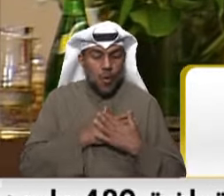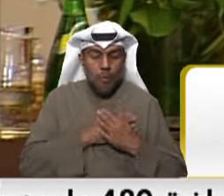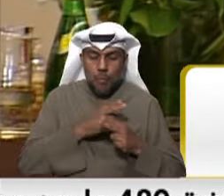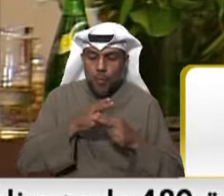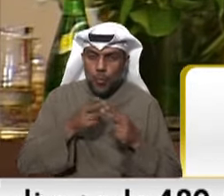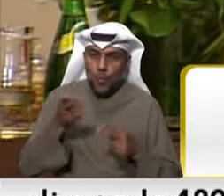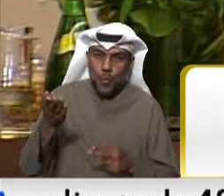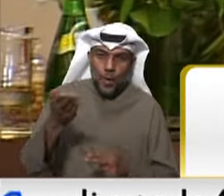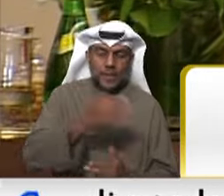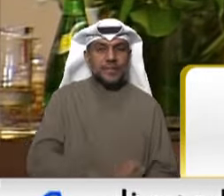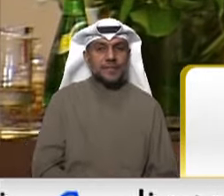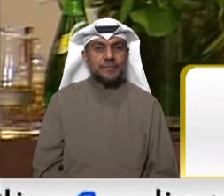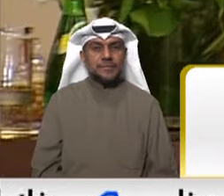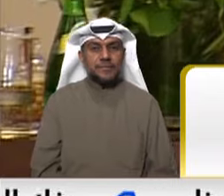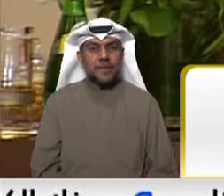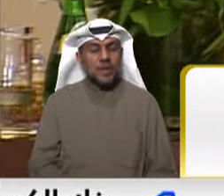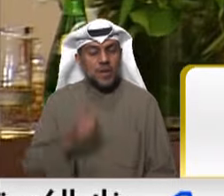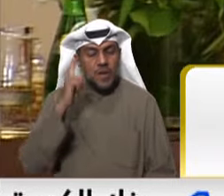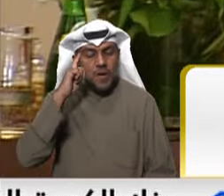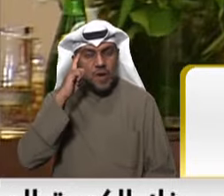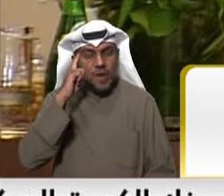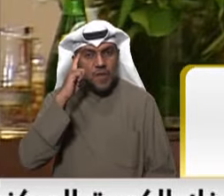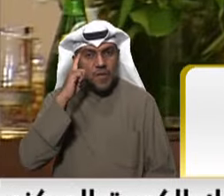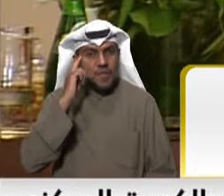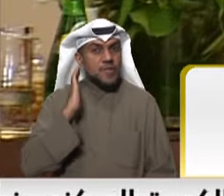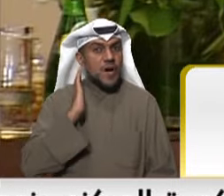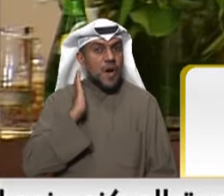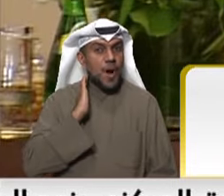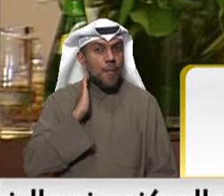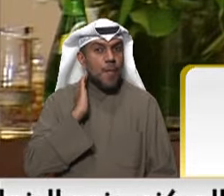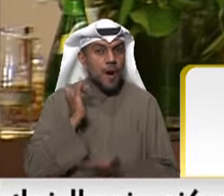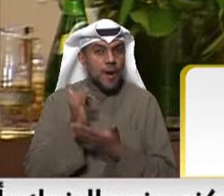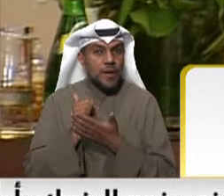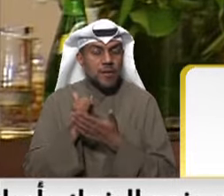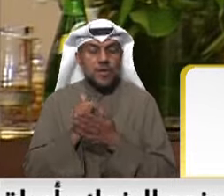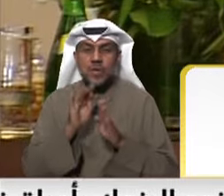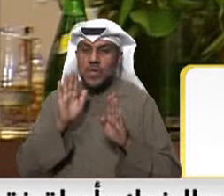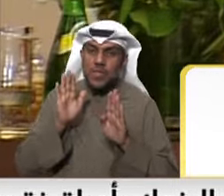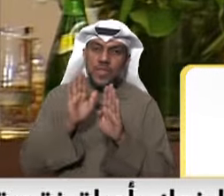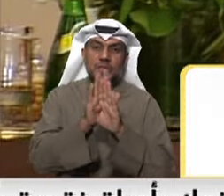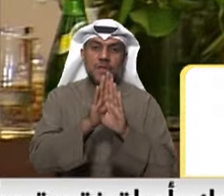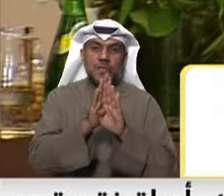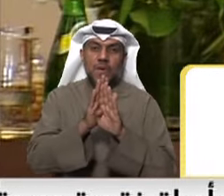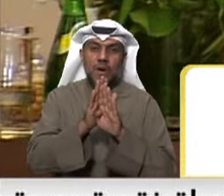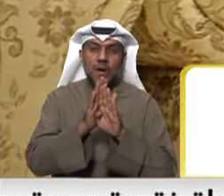الذين ارتضوا حمل أسمى رسالة الدفاع عن الوطن